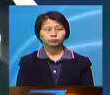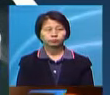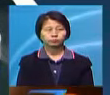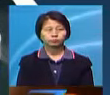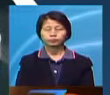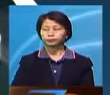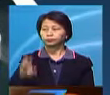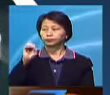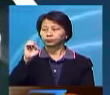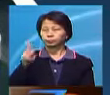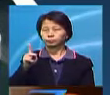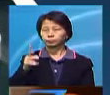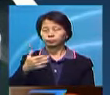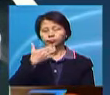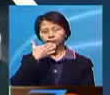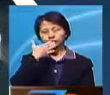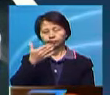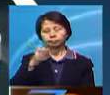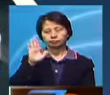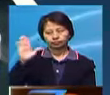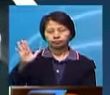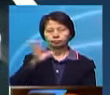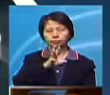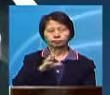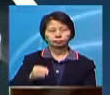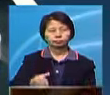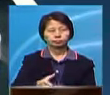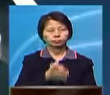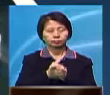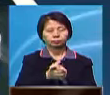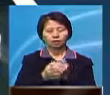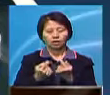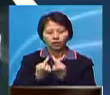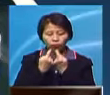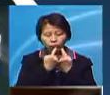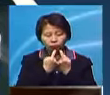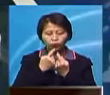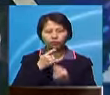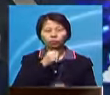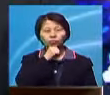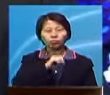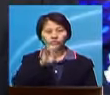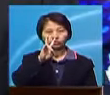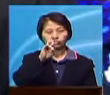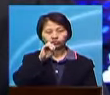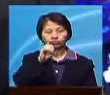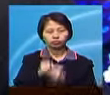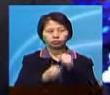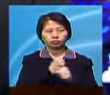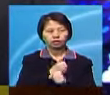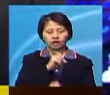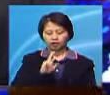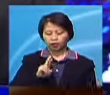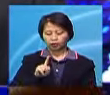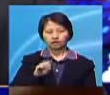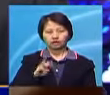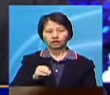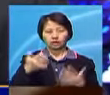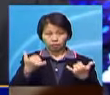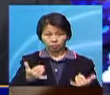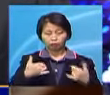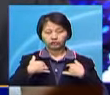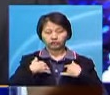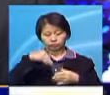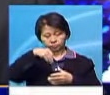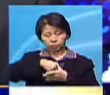Baik, terima kasih Ivan dan Shikin, dan salam ulang tahun ke-70 RTM. Dan seperti yang dah sedia maklum, ketika ini saya berada di Auditorium